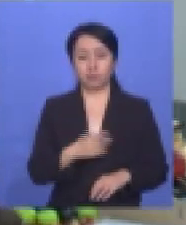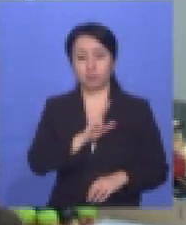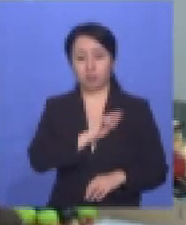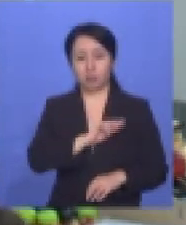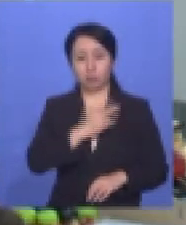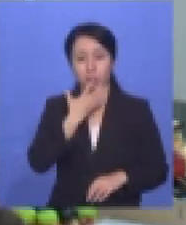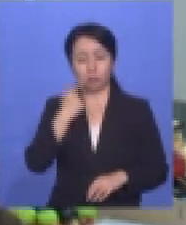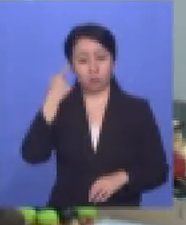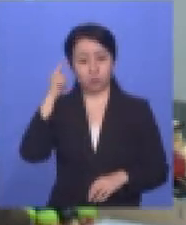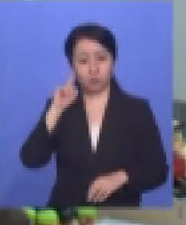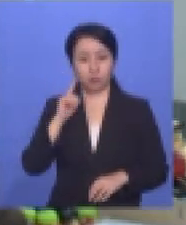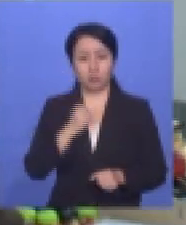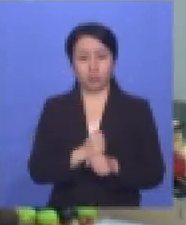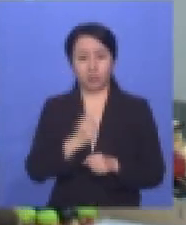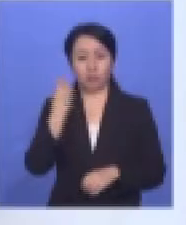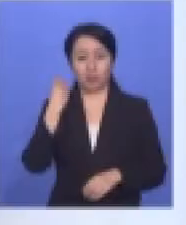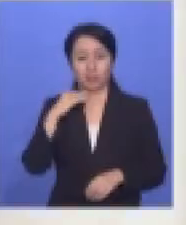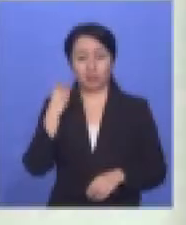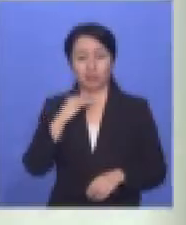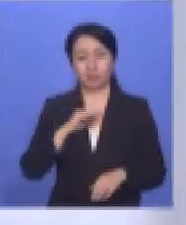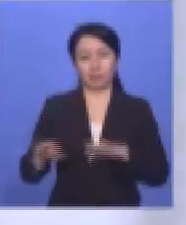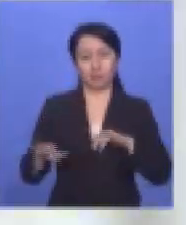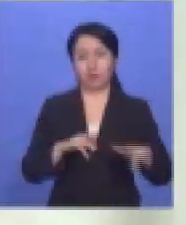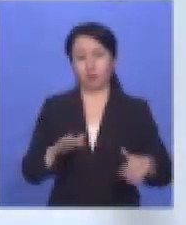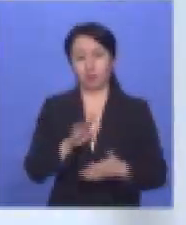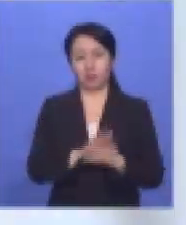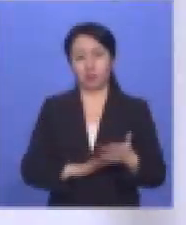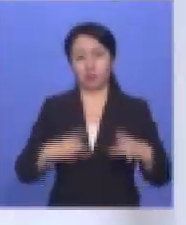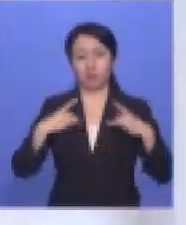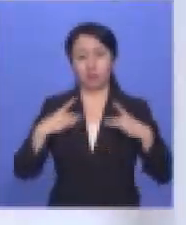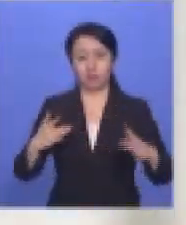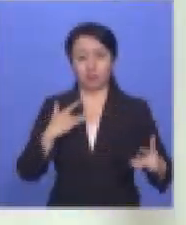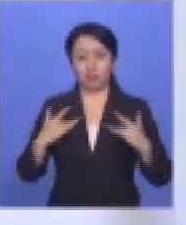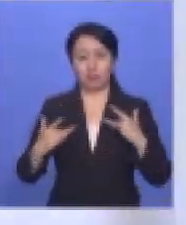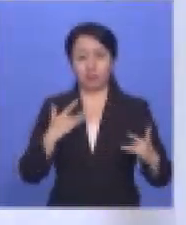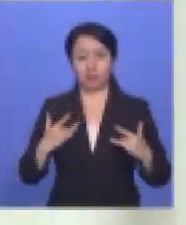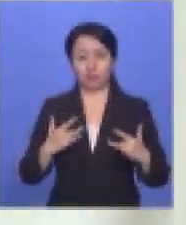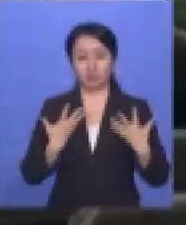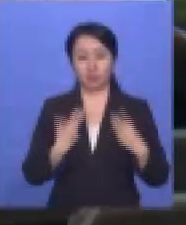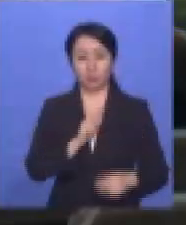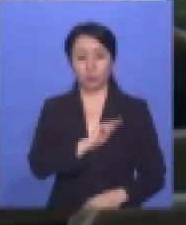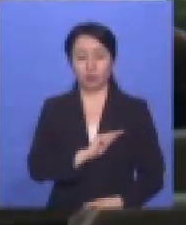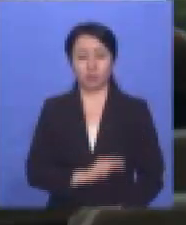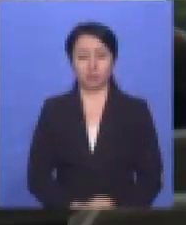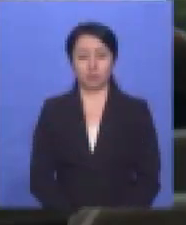Работу свою знаю, умею, делаю качественно все. Мероприятие продолжилось праздничным концертом ко Дню труда.